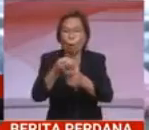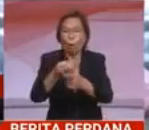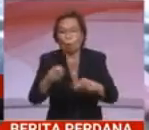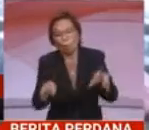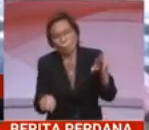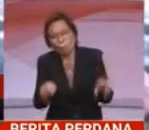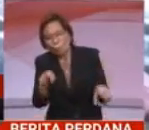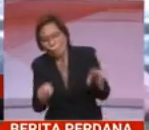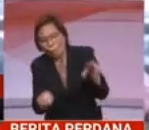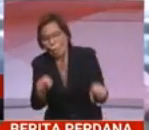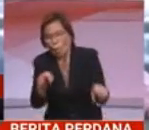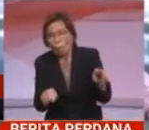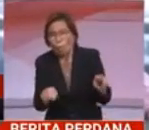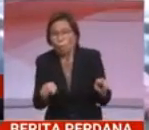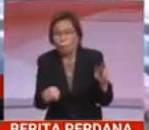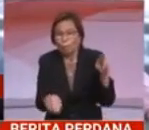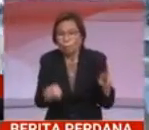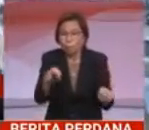Cyberdyne